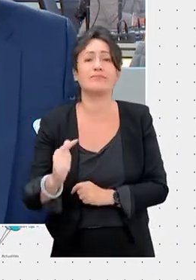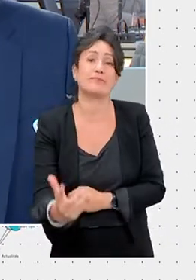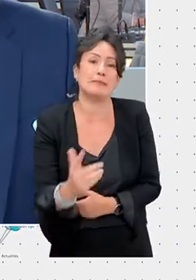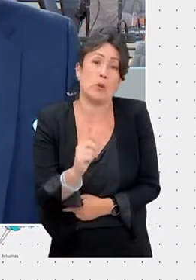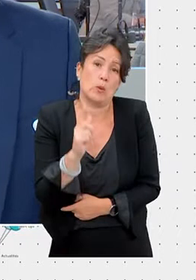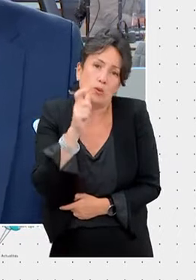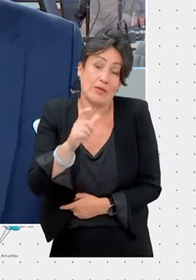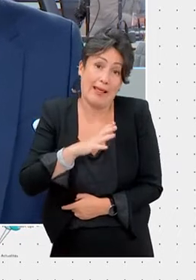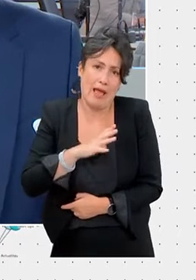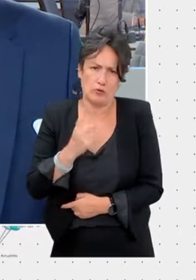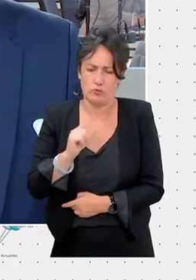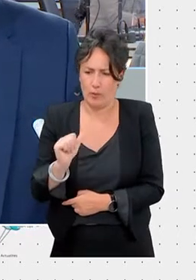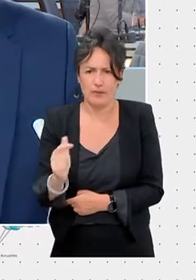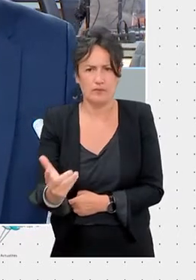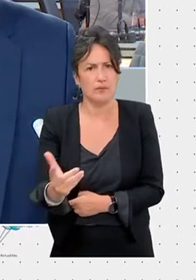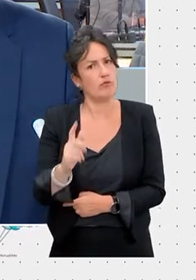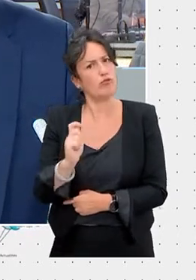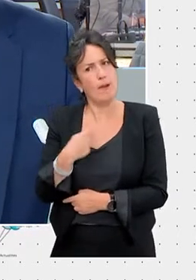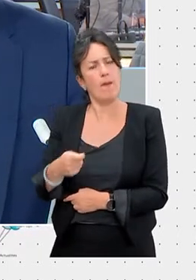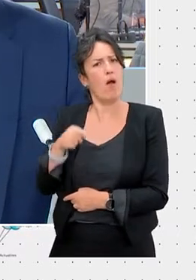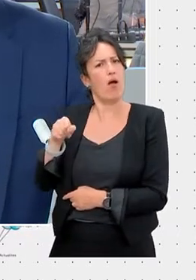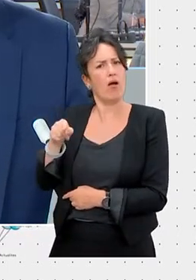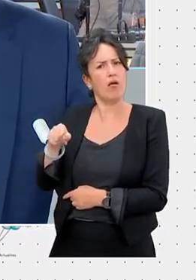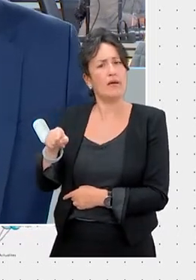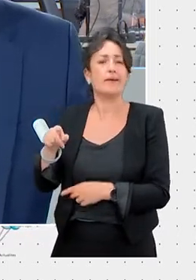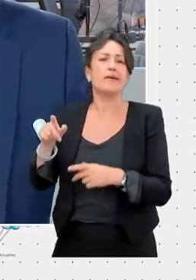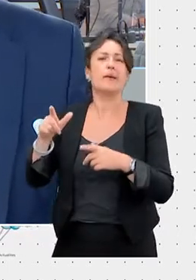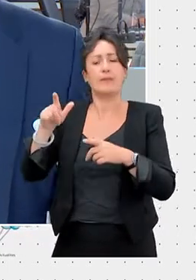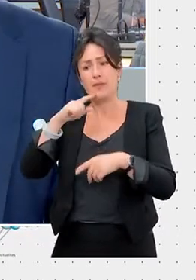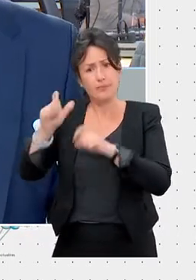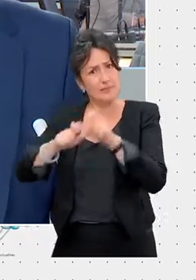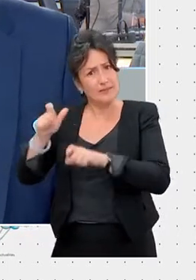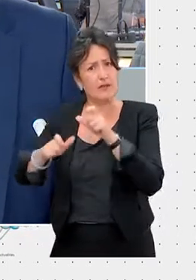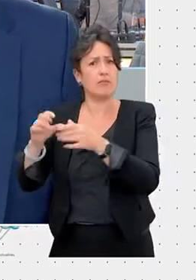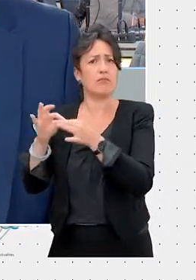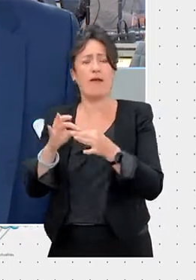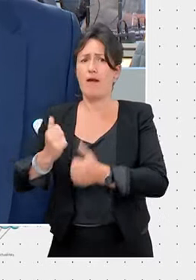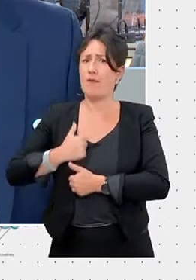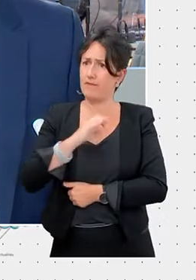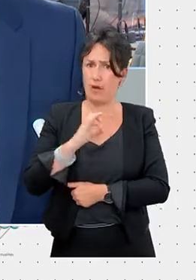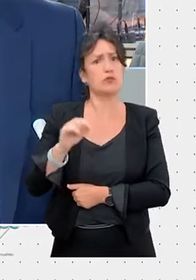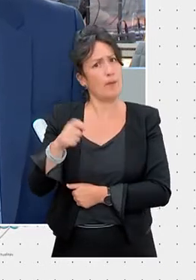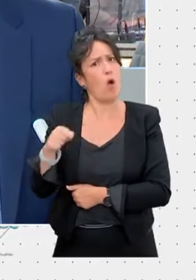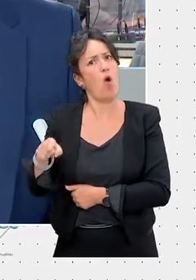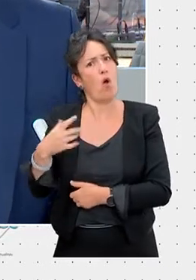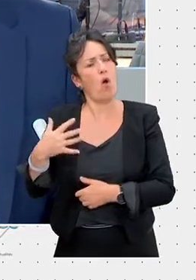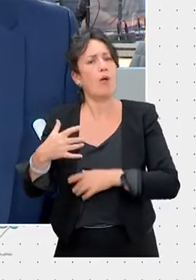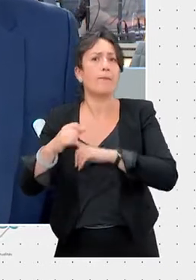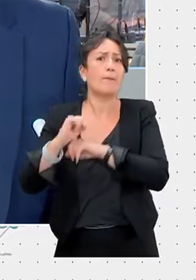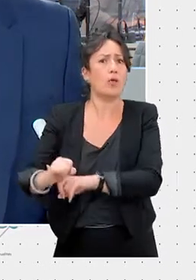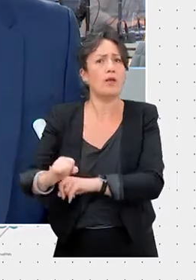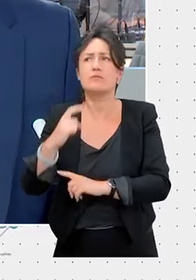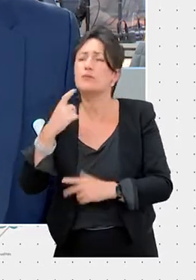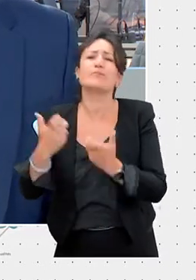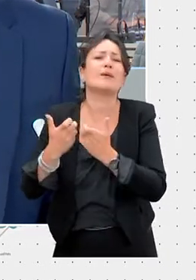d'évacuation. Normalement, ces auxiliaires, donc ces PCRL, hein, personnel civil de recrutement local, ce sont d'abord des